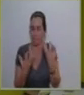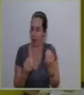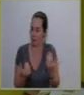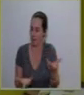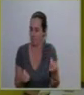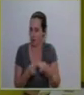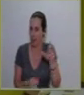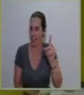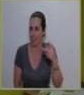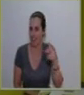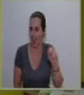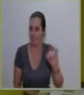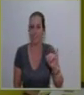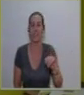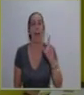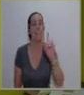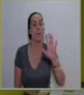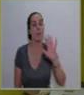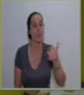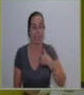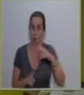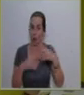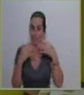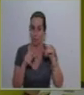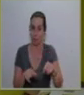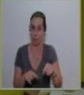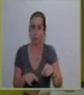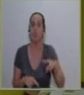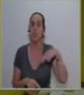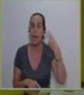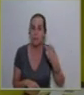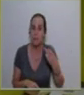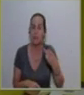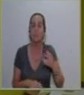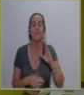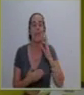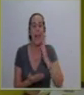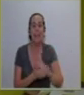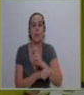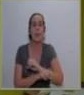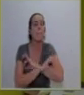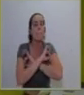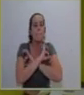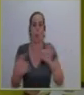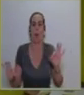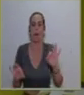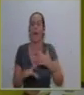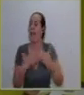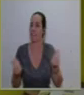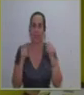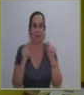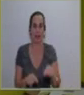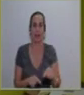על דפני, וגם לא על העונה, אבל מה שכן אני יכולה להגיד, שהולכת להיות חצי עונה פיגוז, באמת, אין דברים